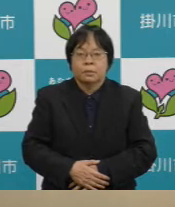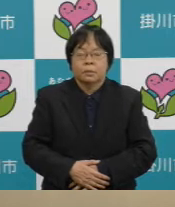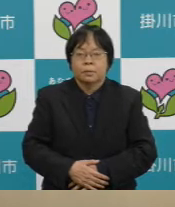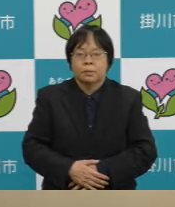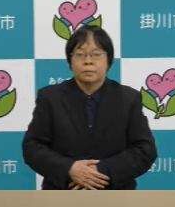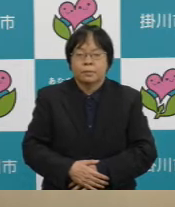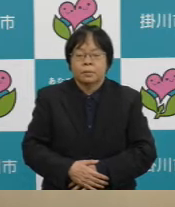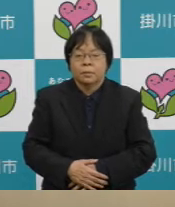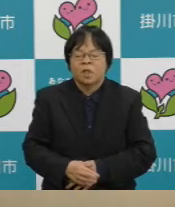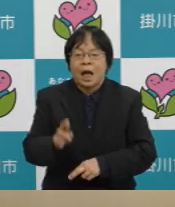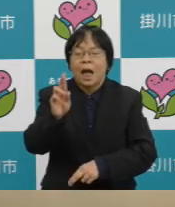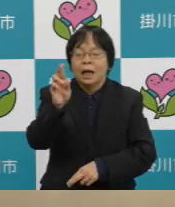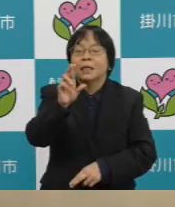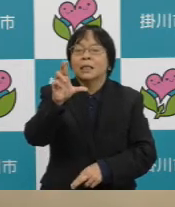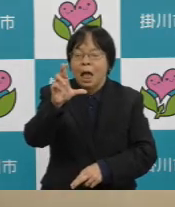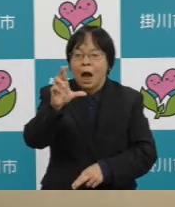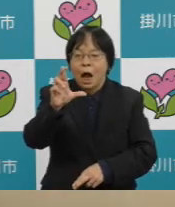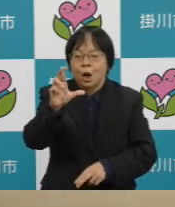JR 東海が